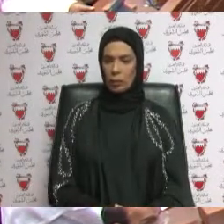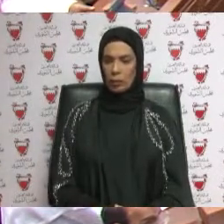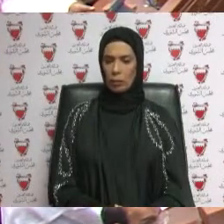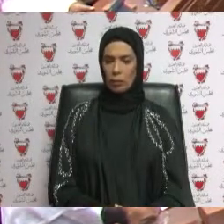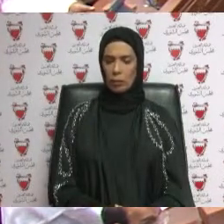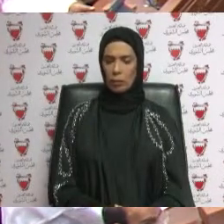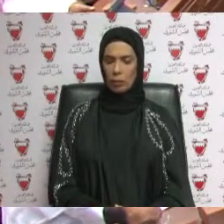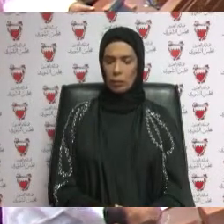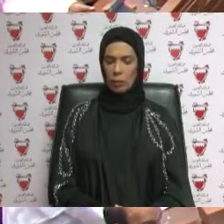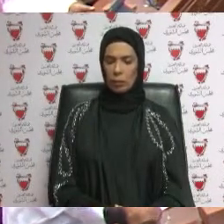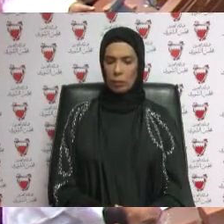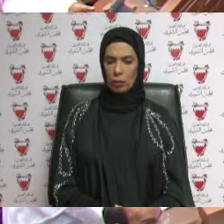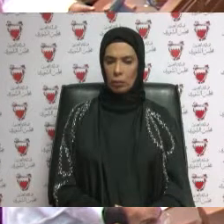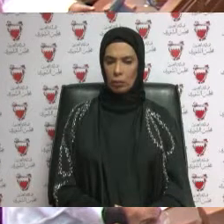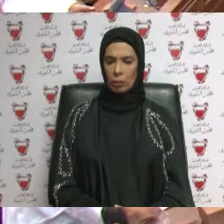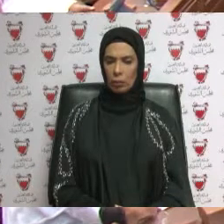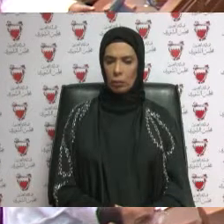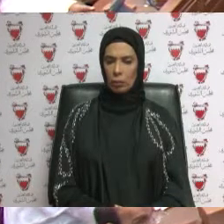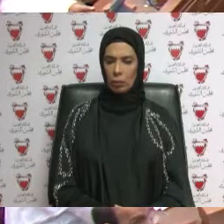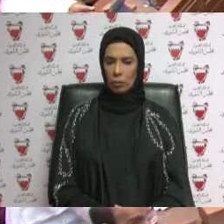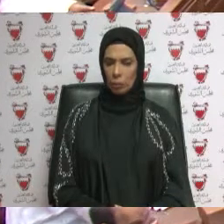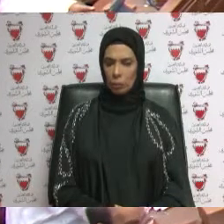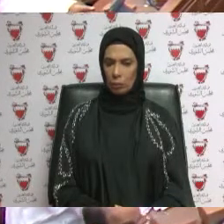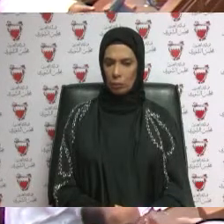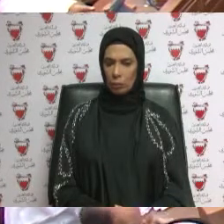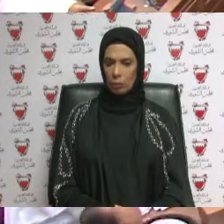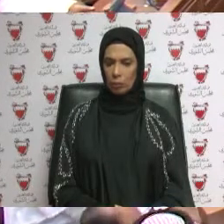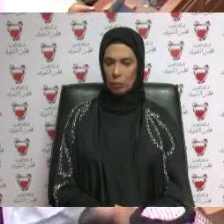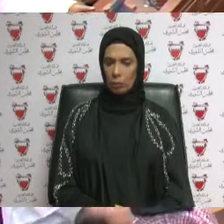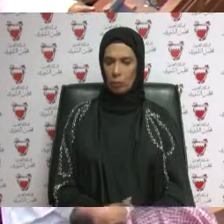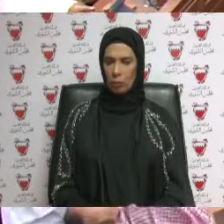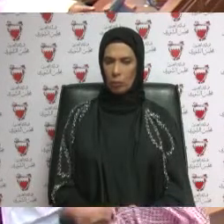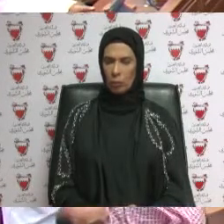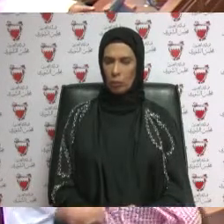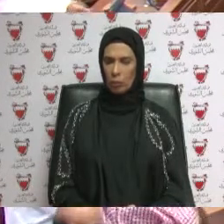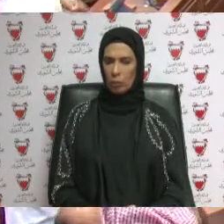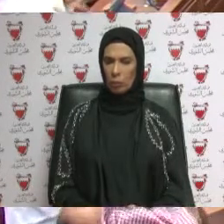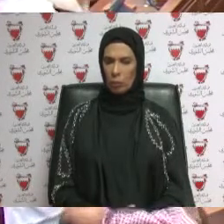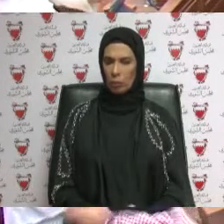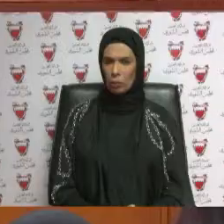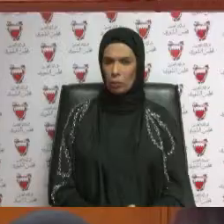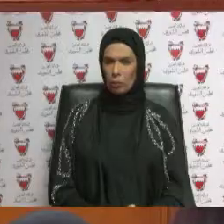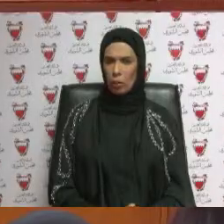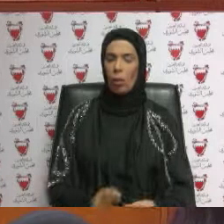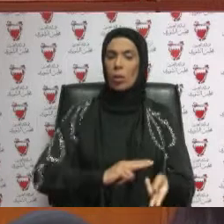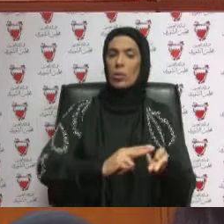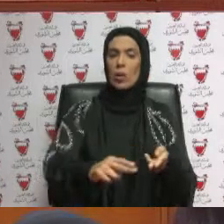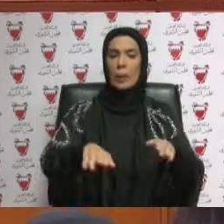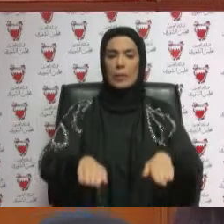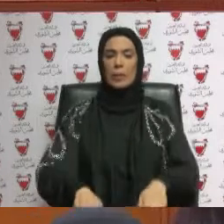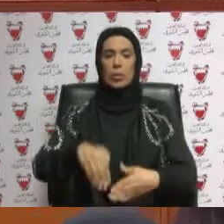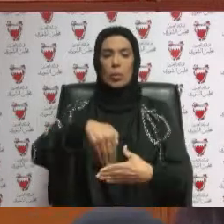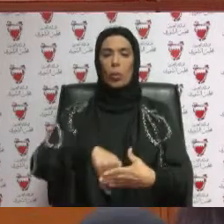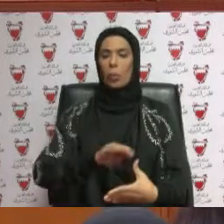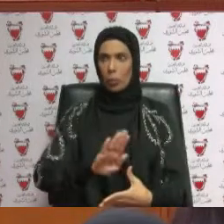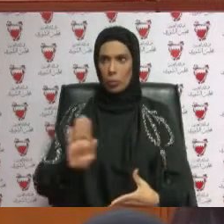شكرا مع الرئيس. الرسائل الواردة: رسائل معالي السيدة فوزية بنت عبد الله زينن رئيس